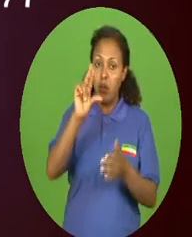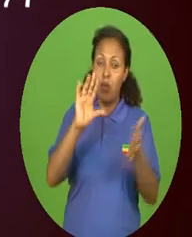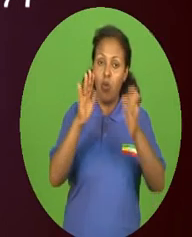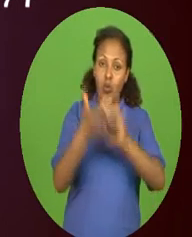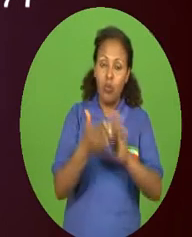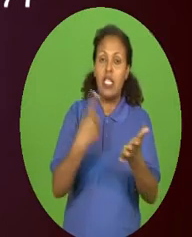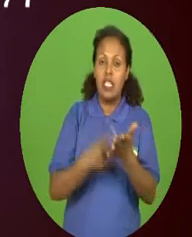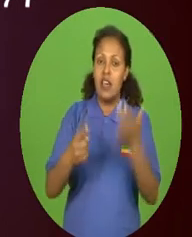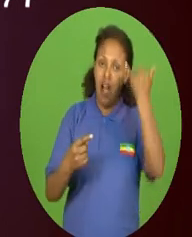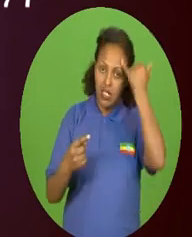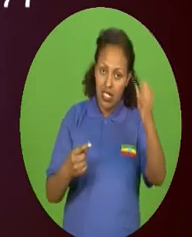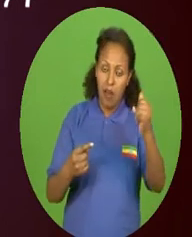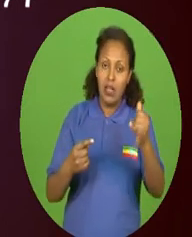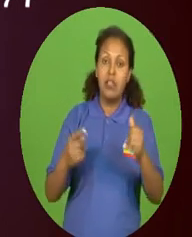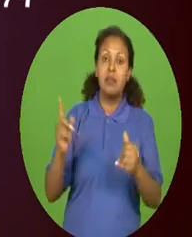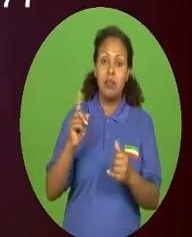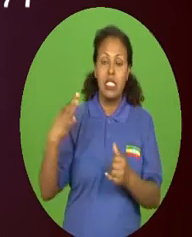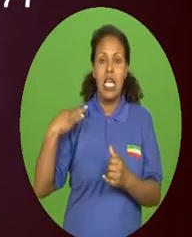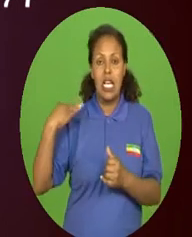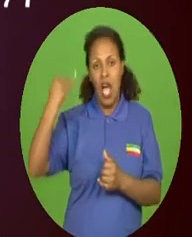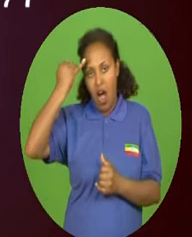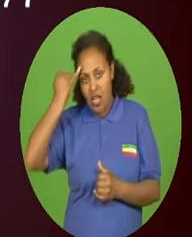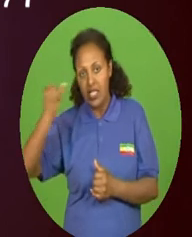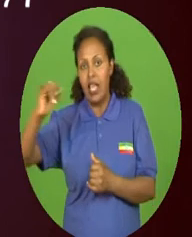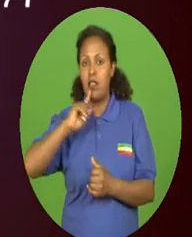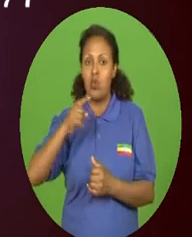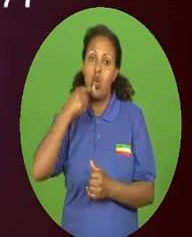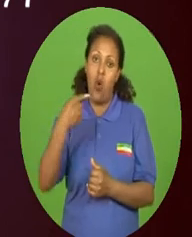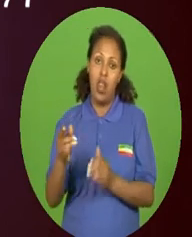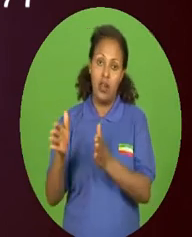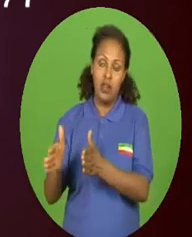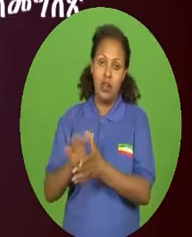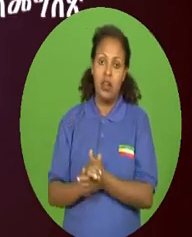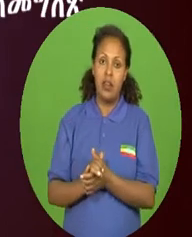የለንም። በመሆኑም ይህ ሐሳብ የግል አስተያየት ነው